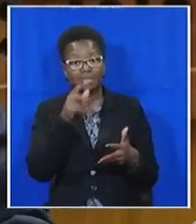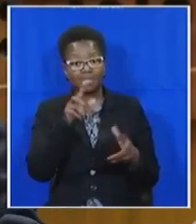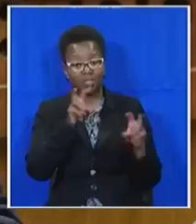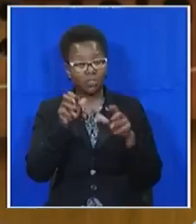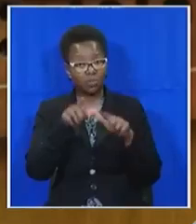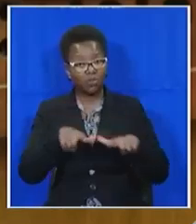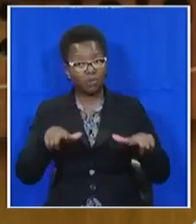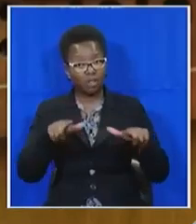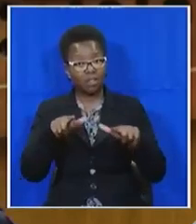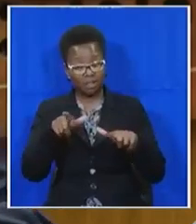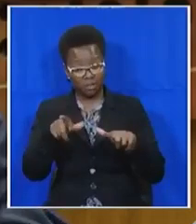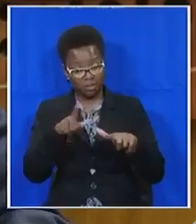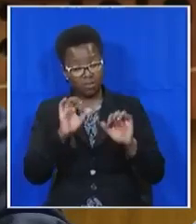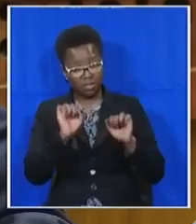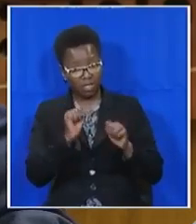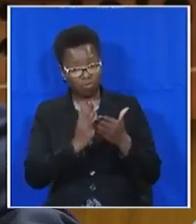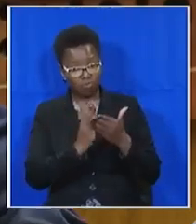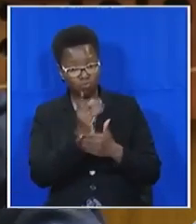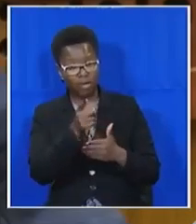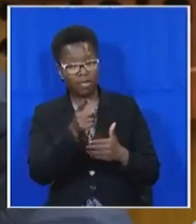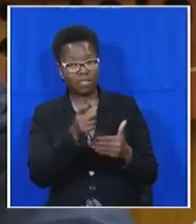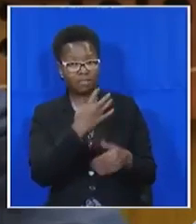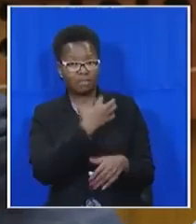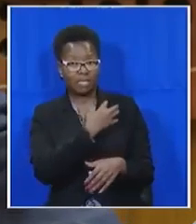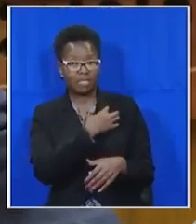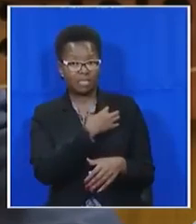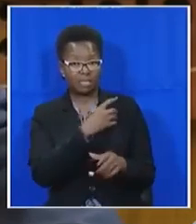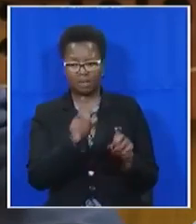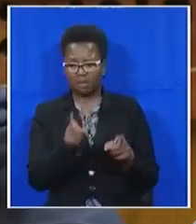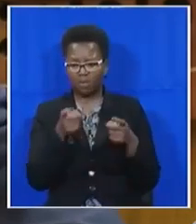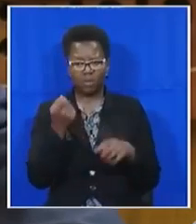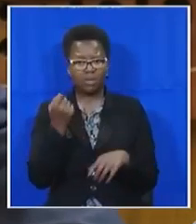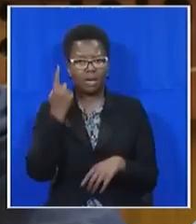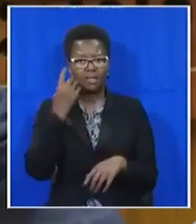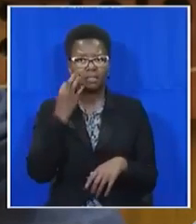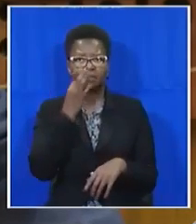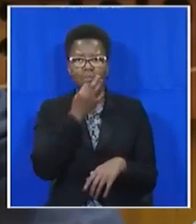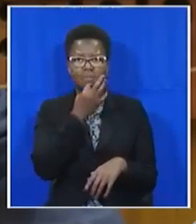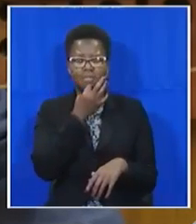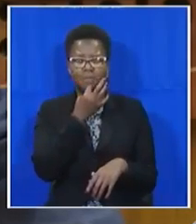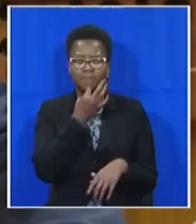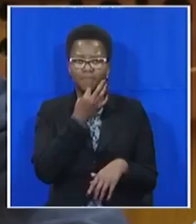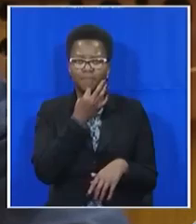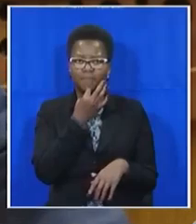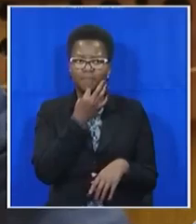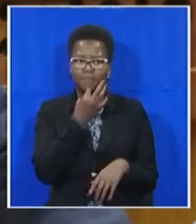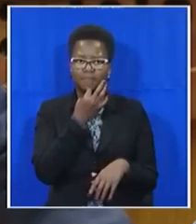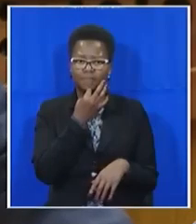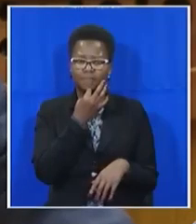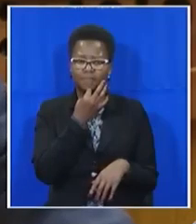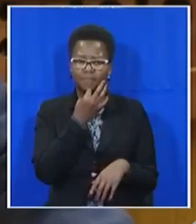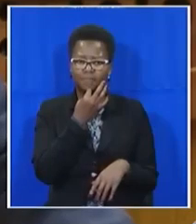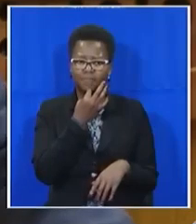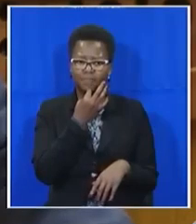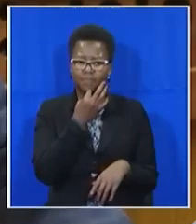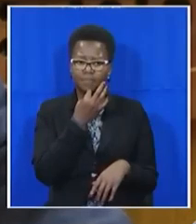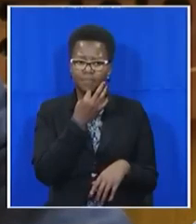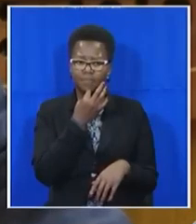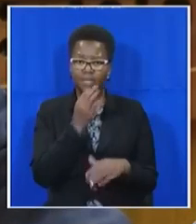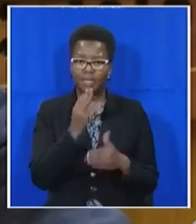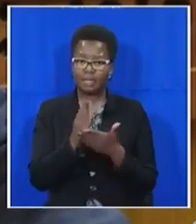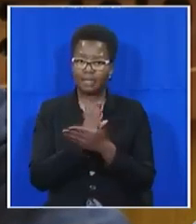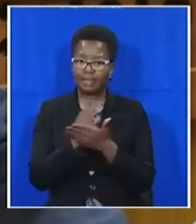u sê, u kan nie verstaan dat 'n parlement kan toelaat dat van sy lede